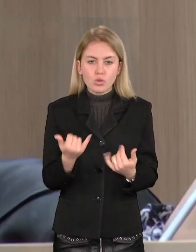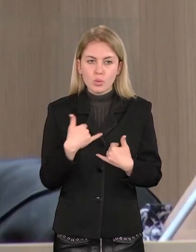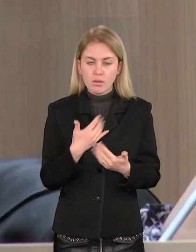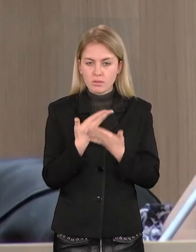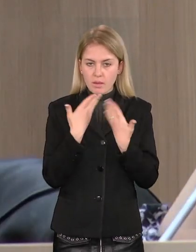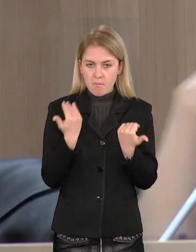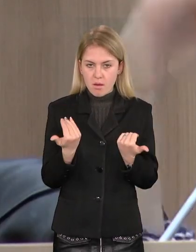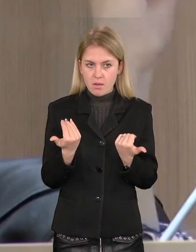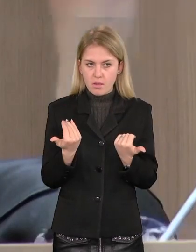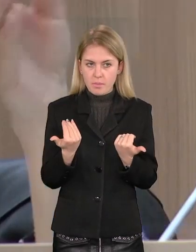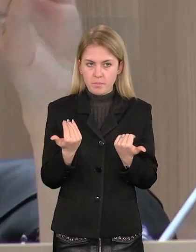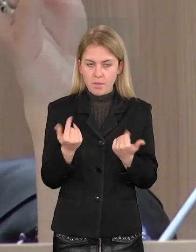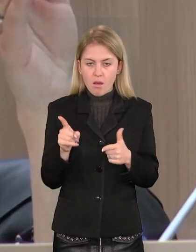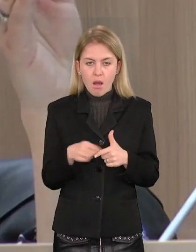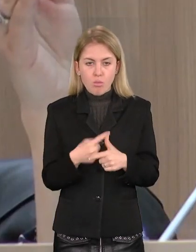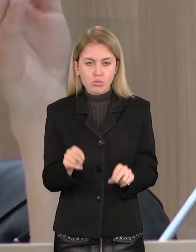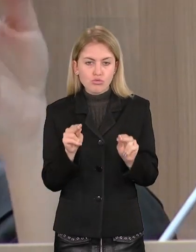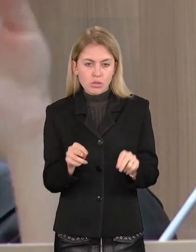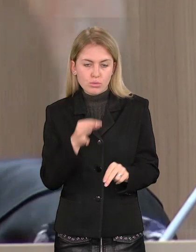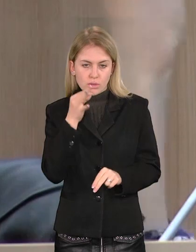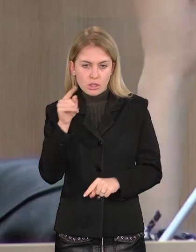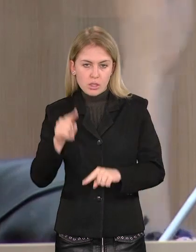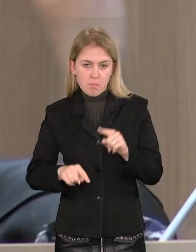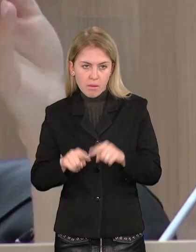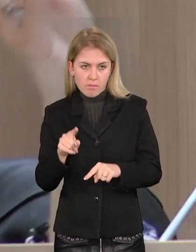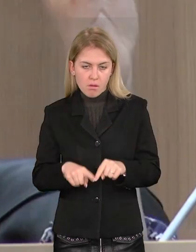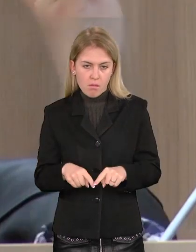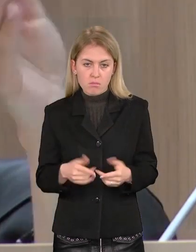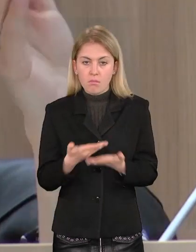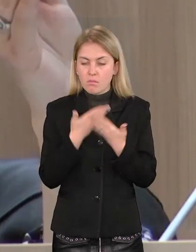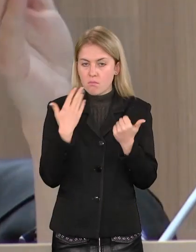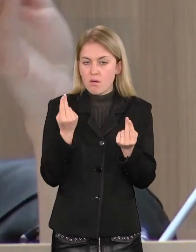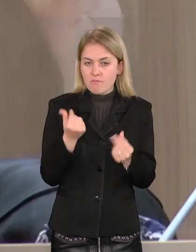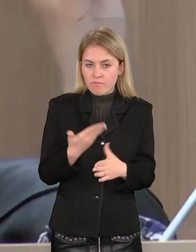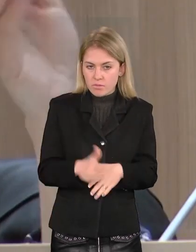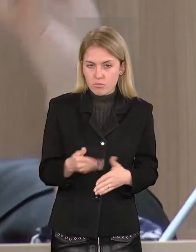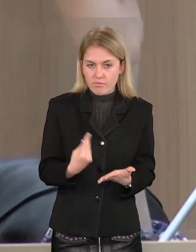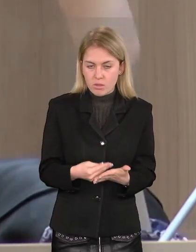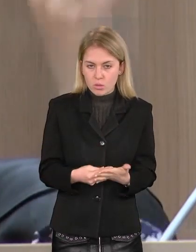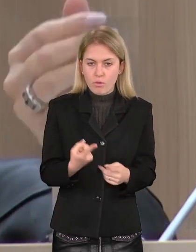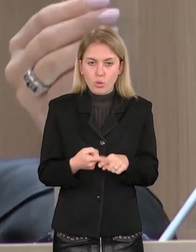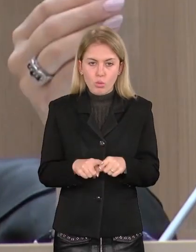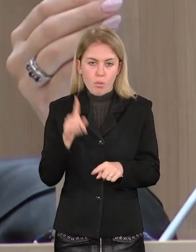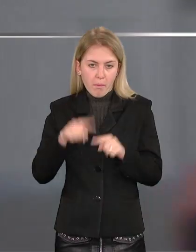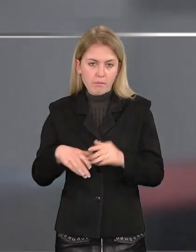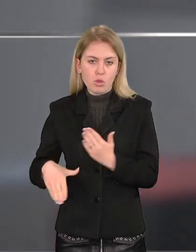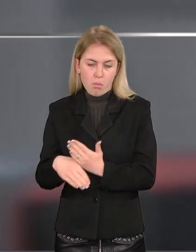немає. Або чесно скажіть батькам, у нас не вистачає фінансування, тому, шановні,